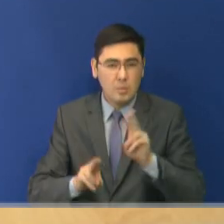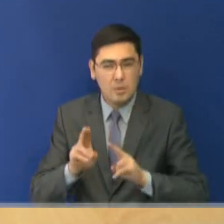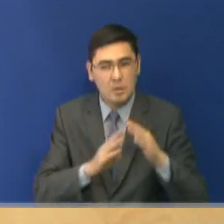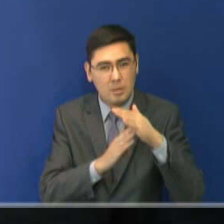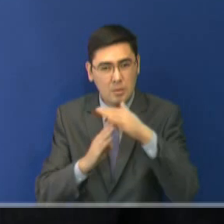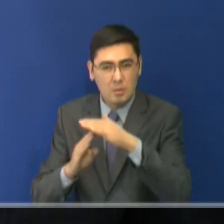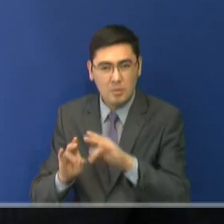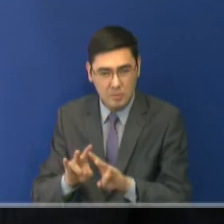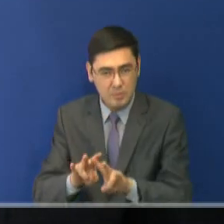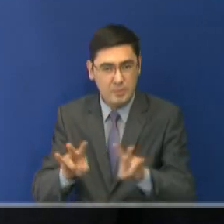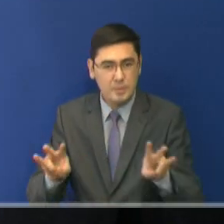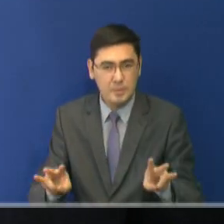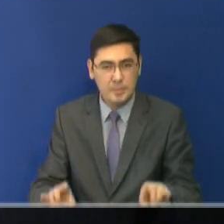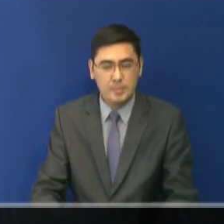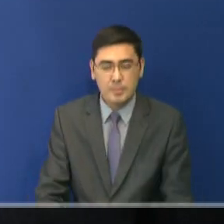специалисты.